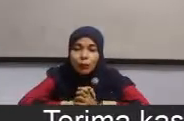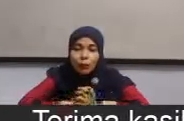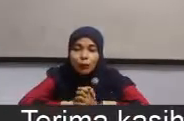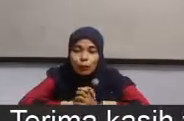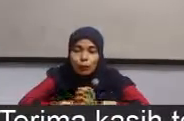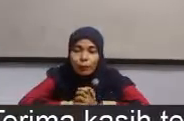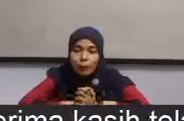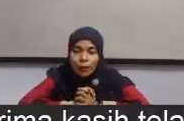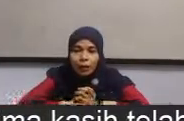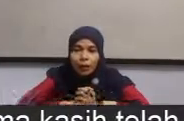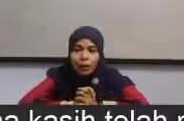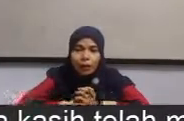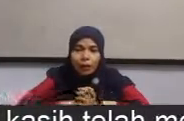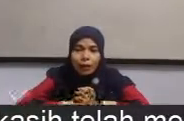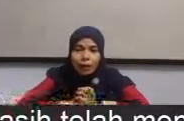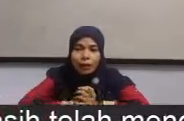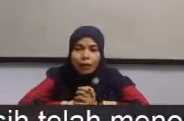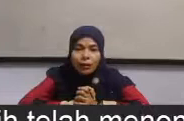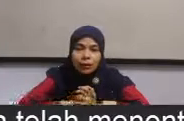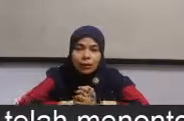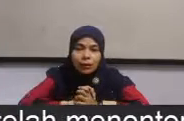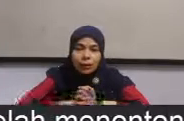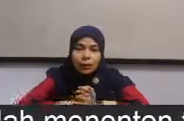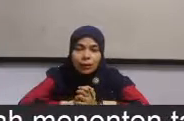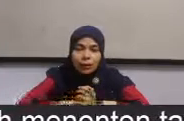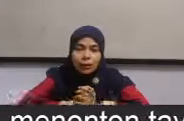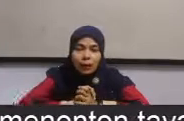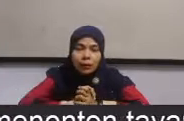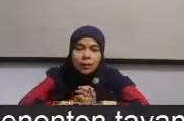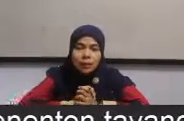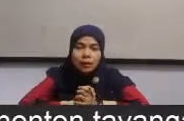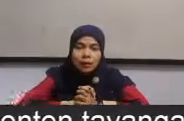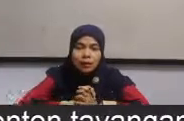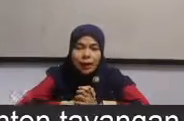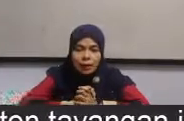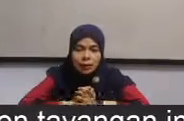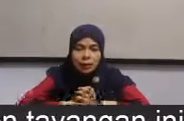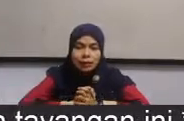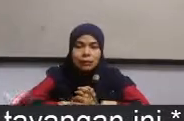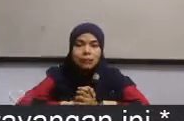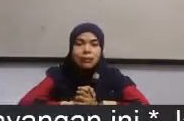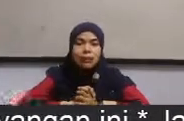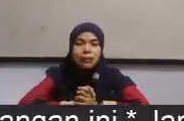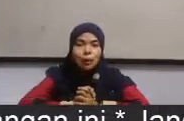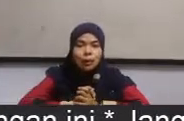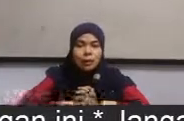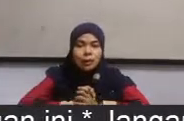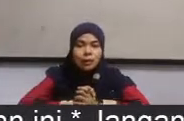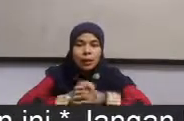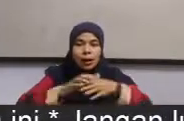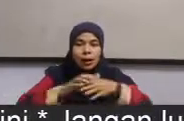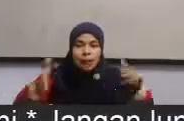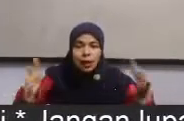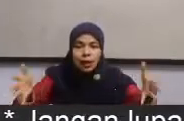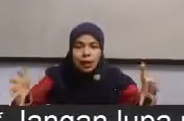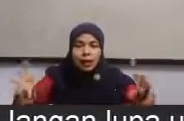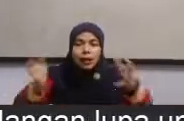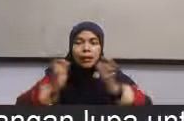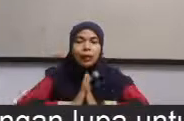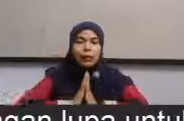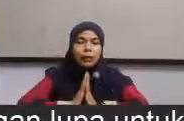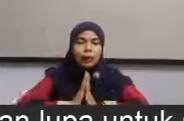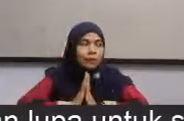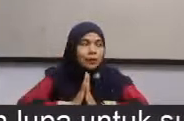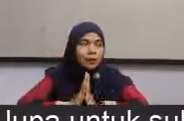bungkus kopi di diubah menjadi tas atau misalnya keranjang